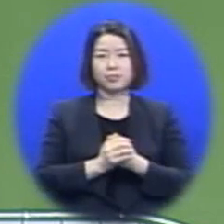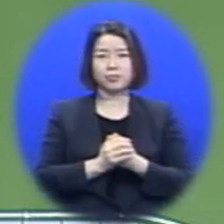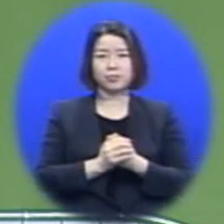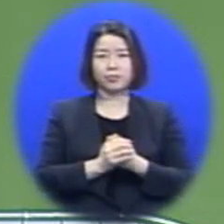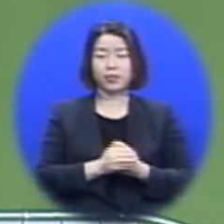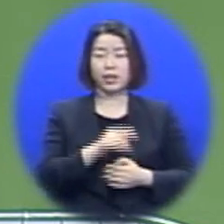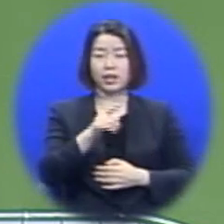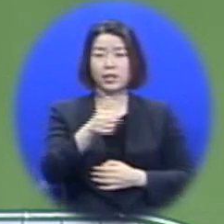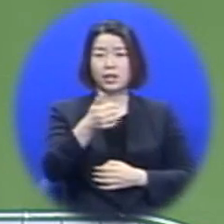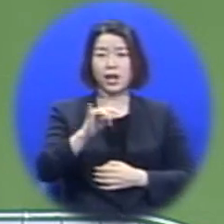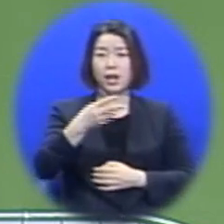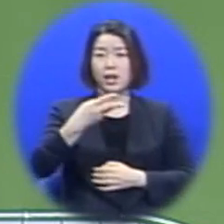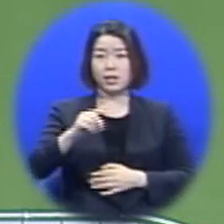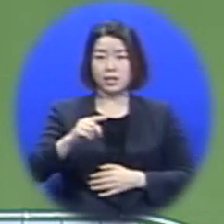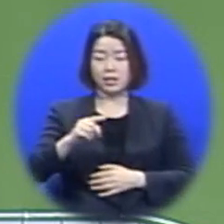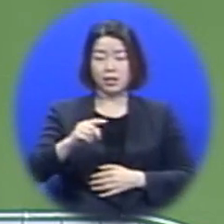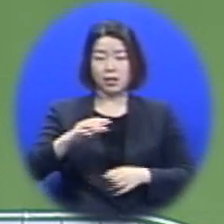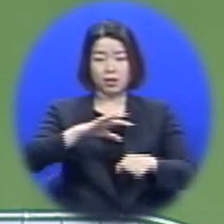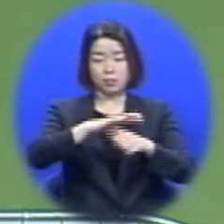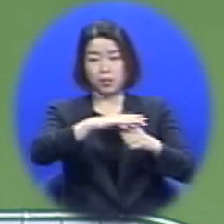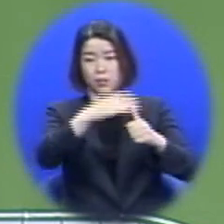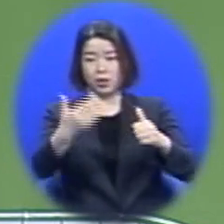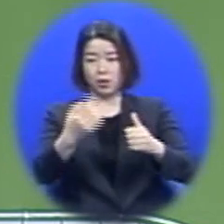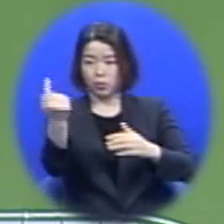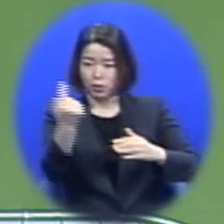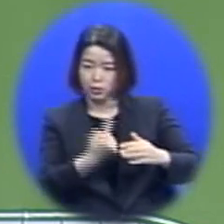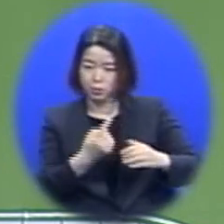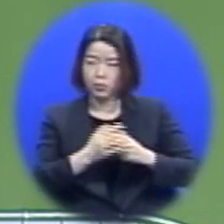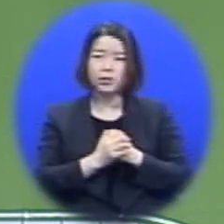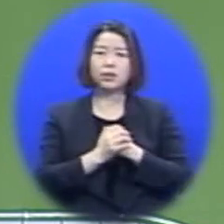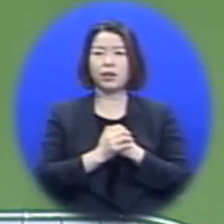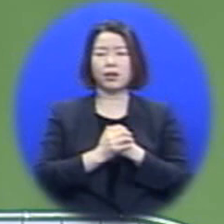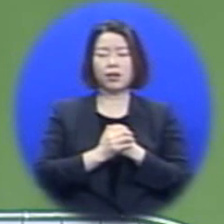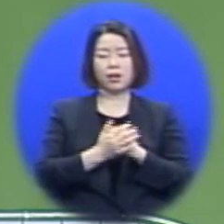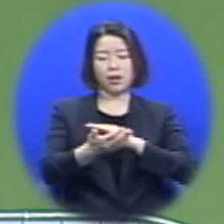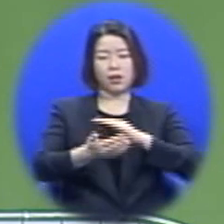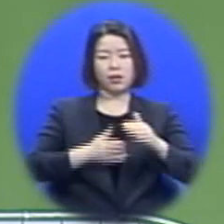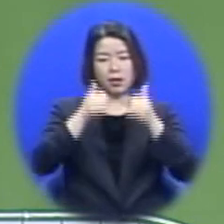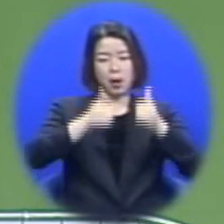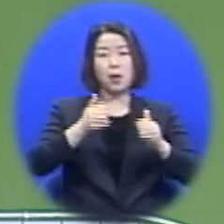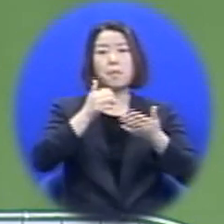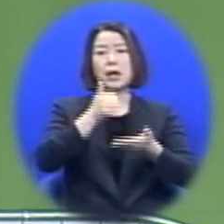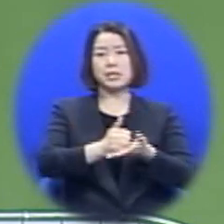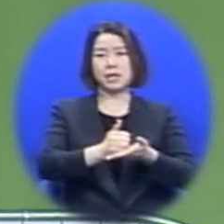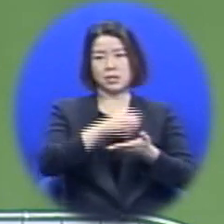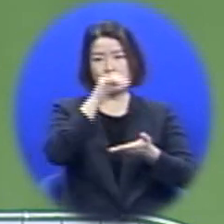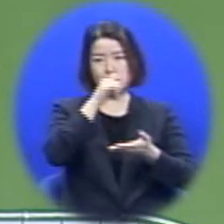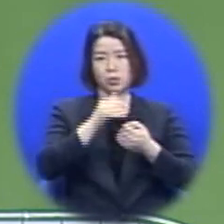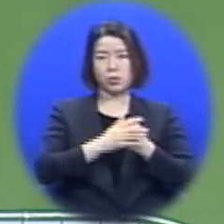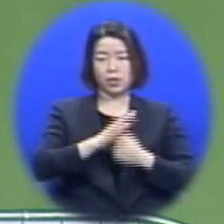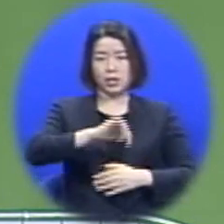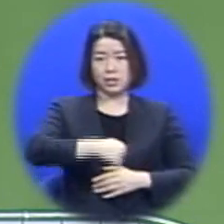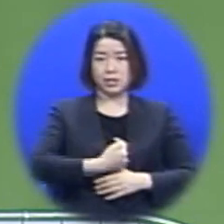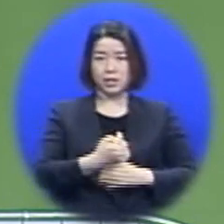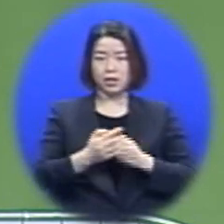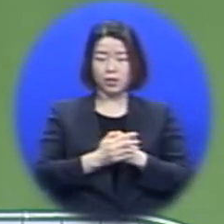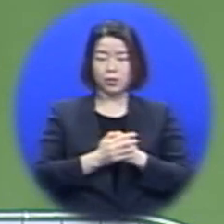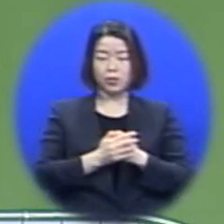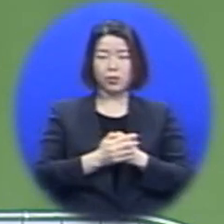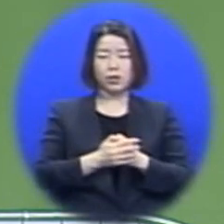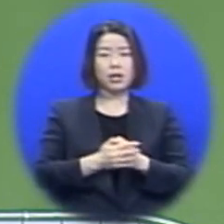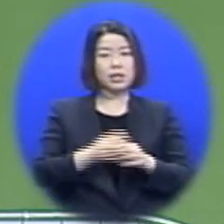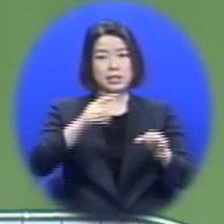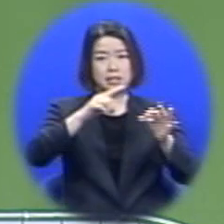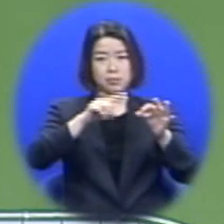이 해리 팔머가 나와 보니까 트레이저 전임 판사가 있어요. 자기에게 10분의 1 형을